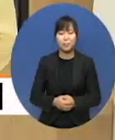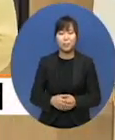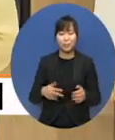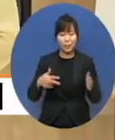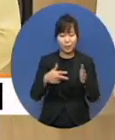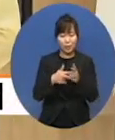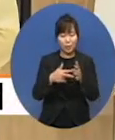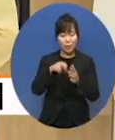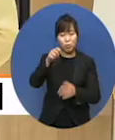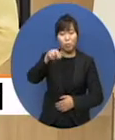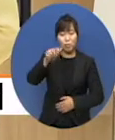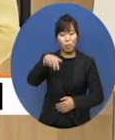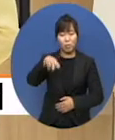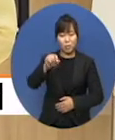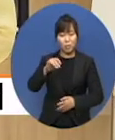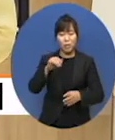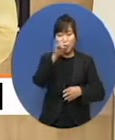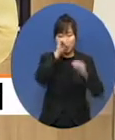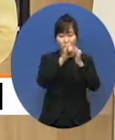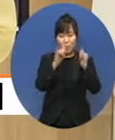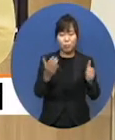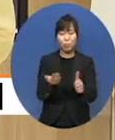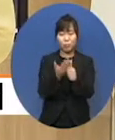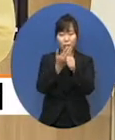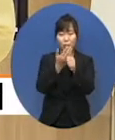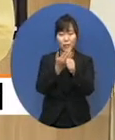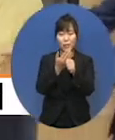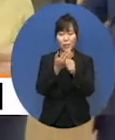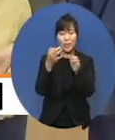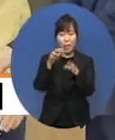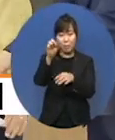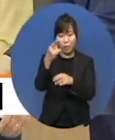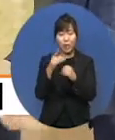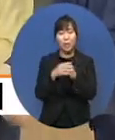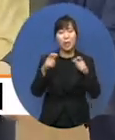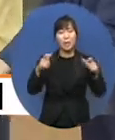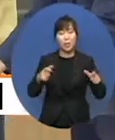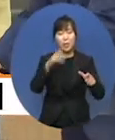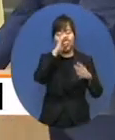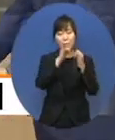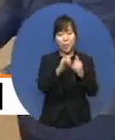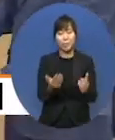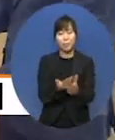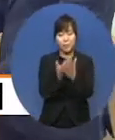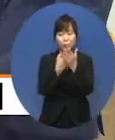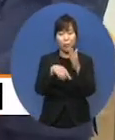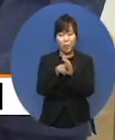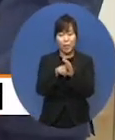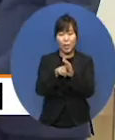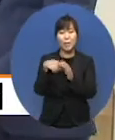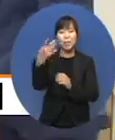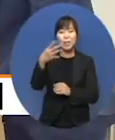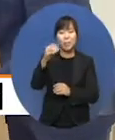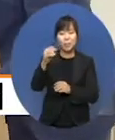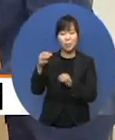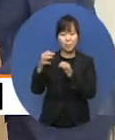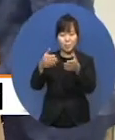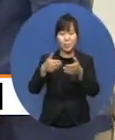재단법인 춘천시 인재육성장학회가 지역 인재 양성을 위한 후원금 4천만 원을